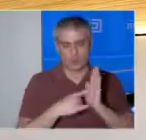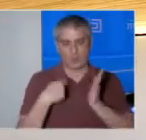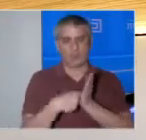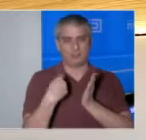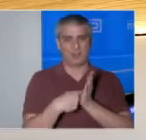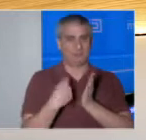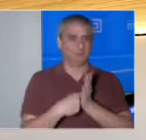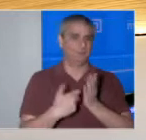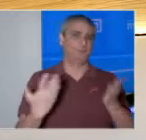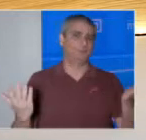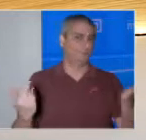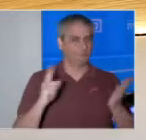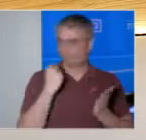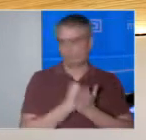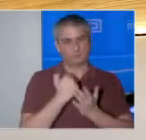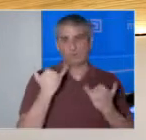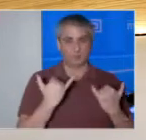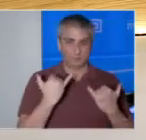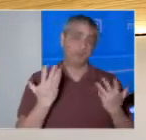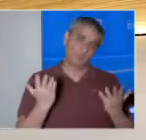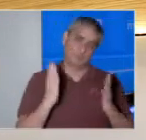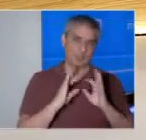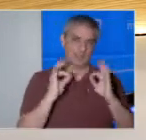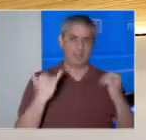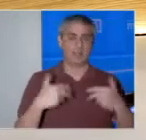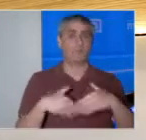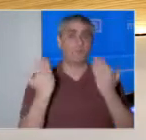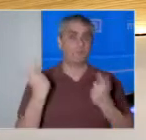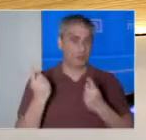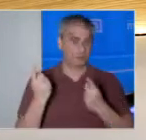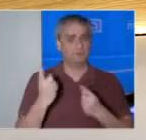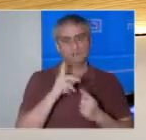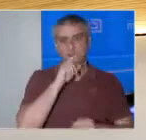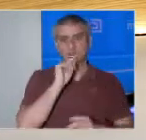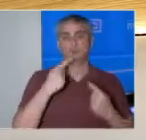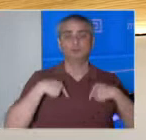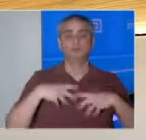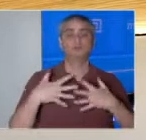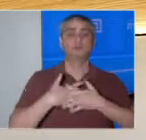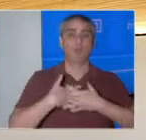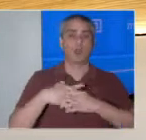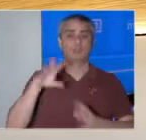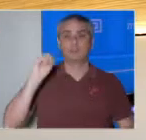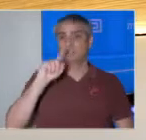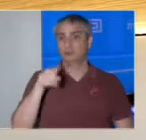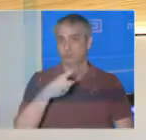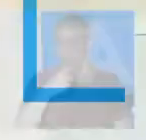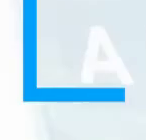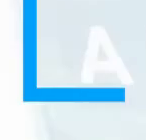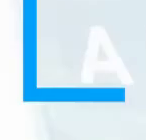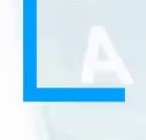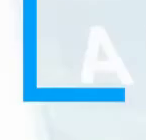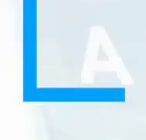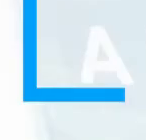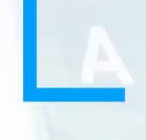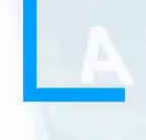הכנסות, שכאמור לא עבר היום, כך זה התחיל בבוקר. הנה ציוט של יושב ראש הקואליציה מיקי זוהר מהליכוד